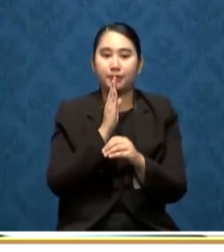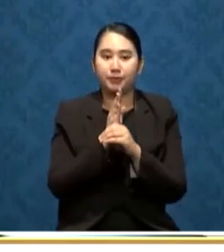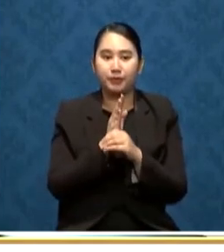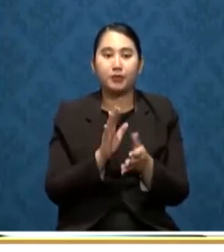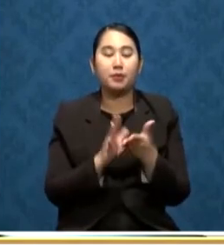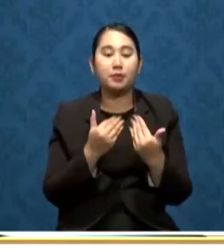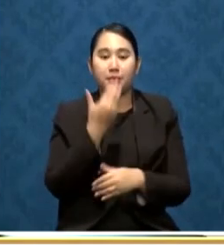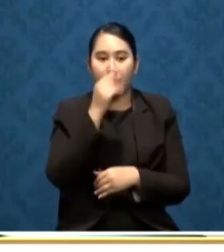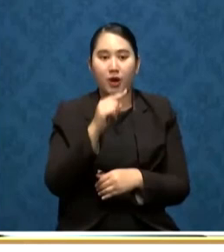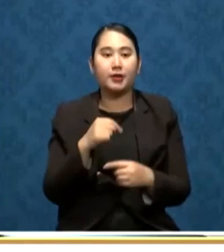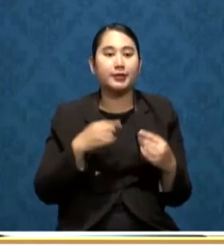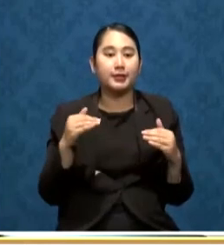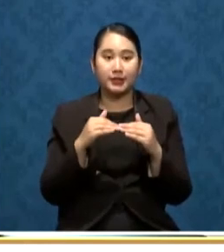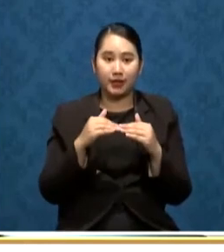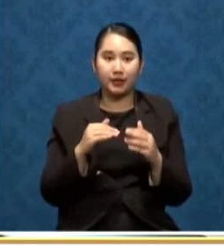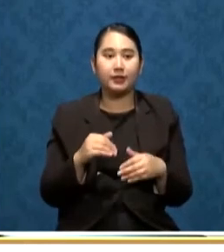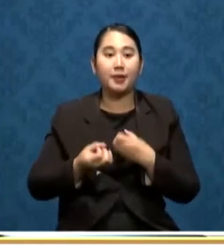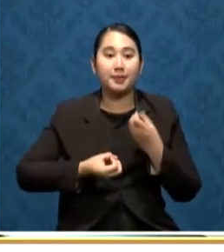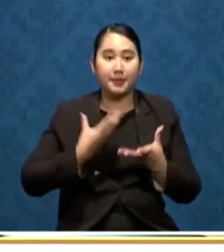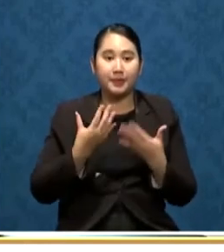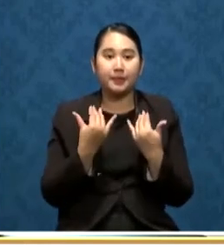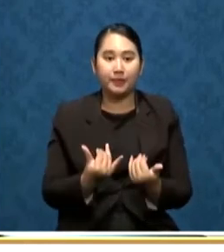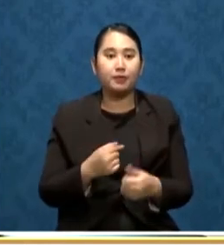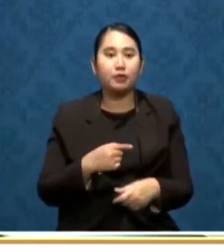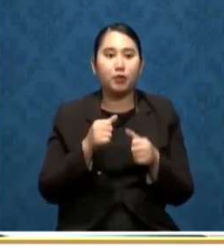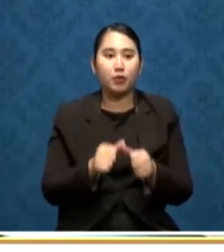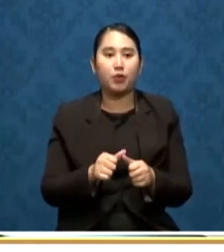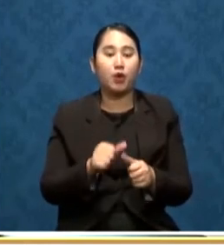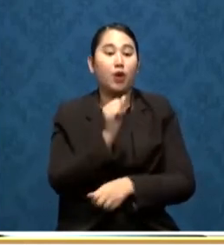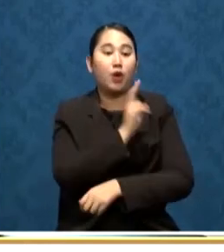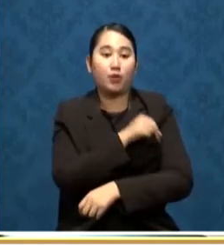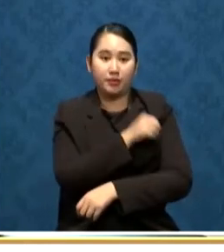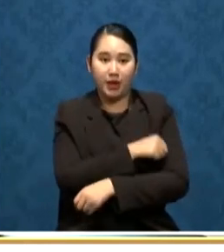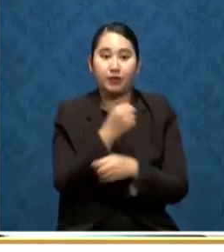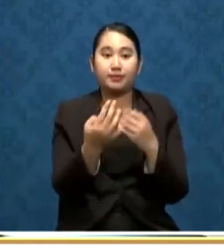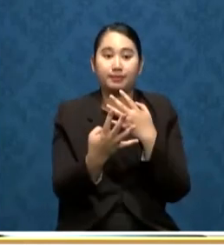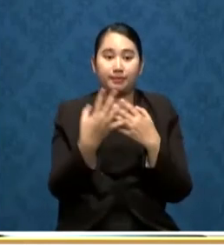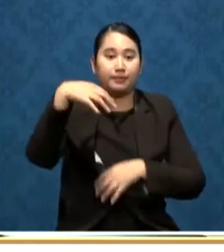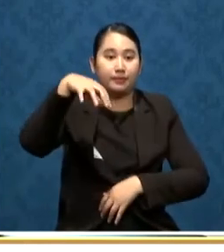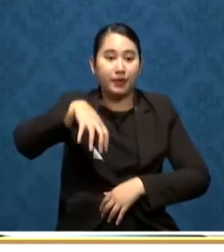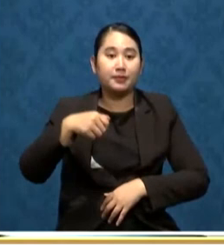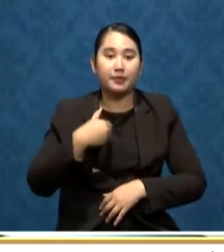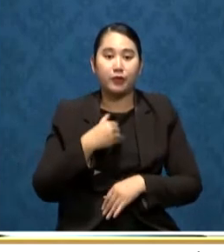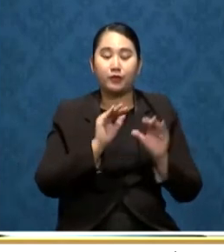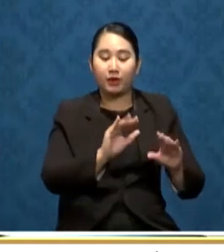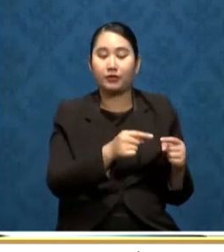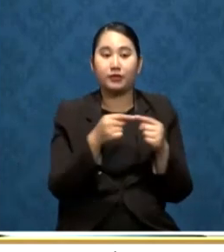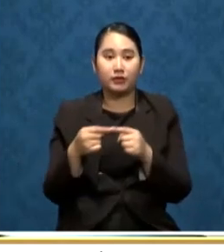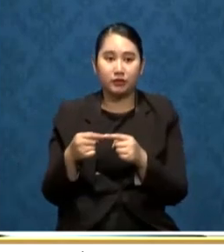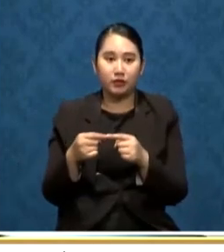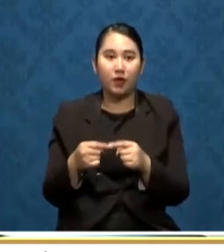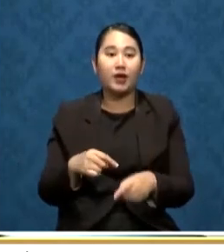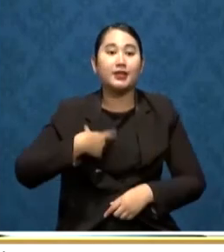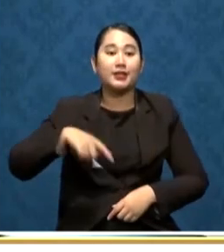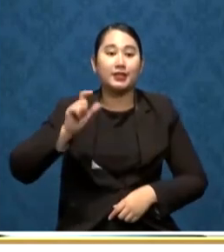ตัวดังกล่าวครับทราบว่าขณะนี้คุณวารุณีแอดมิดอยู่ที่โรงพยาบาลราชธานีครับท่านประธานครับฝากท่านประธานส่งเรื่องนี้ไปยังสำนักงานศาล